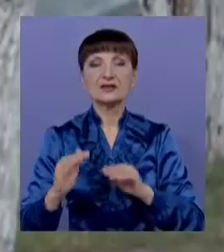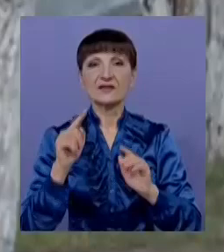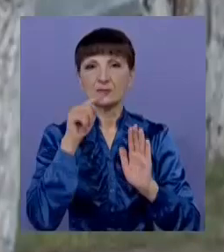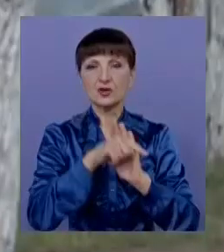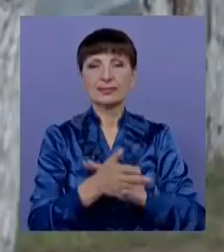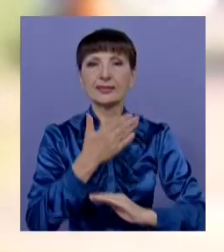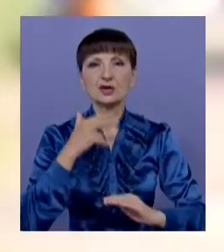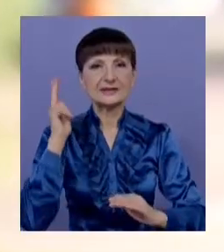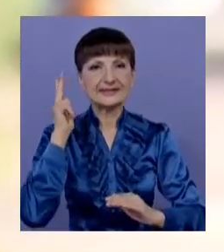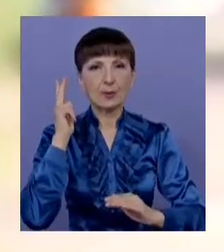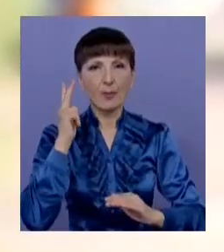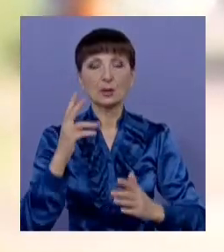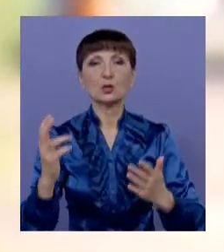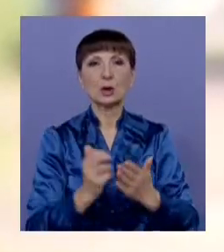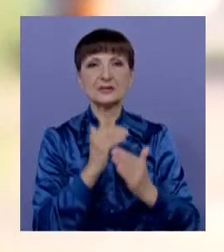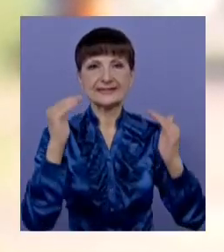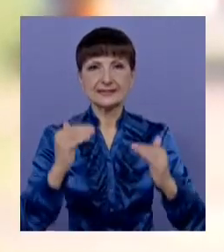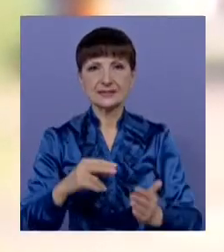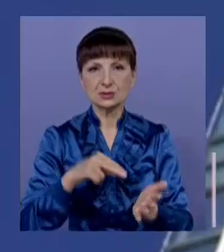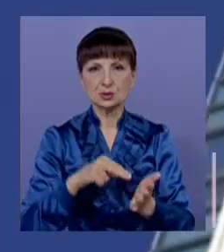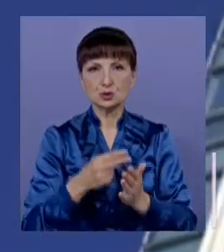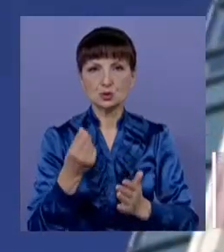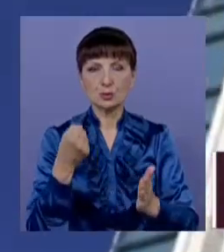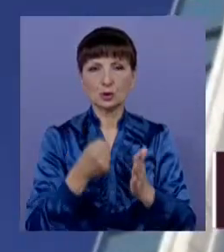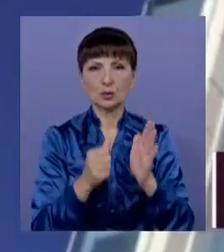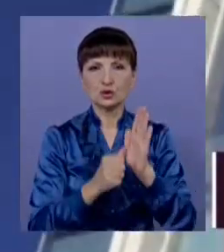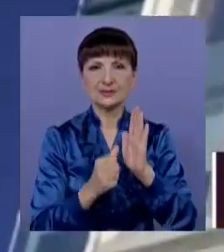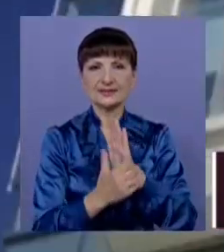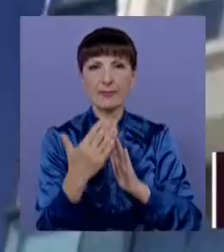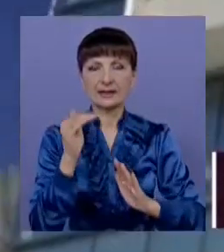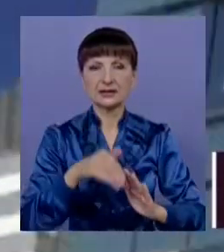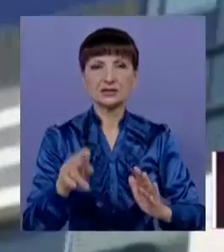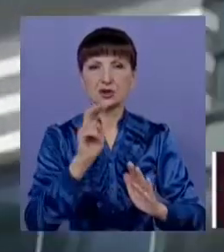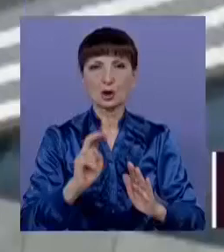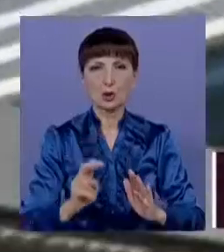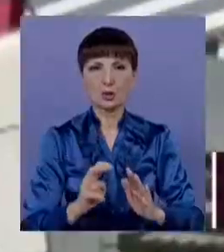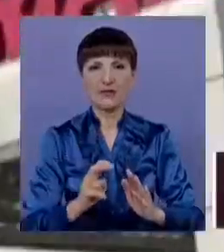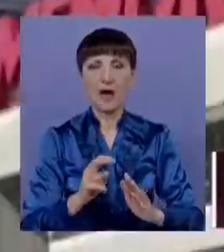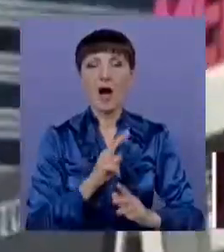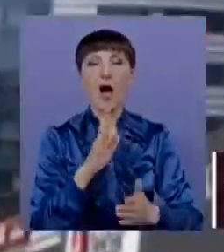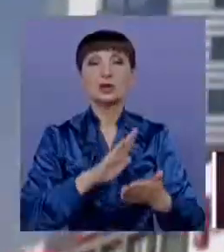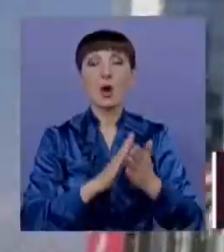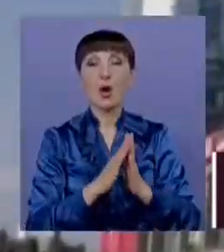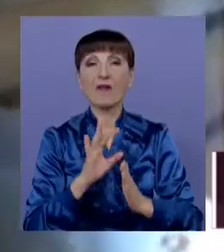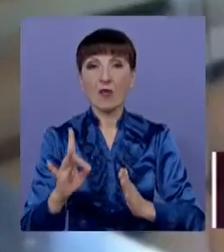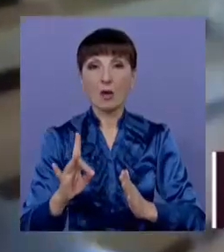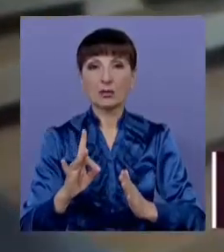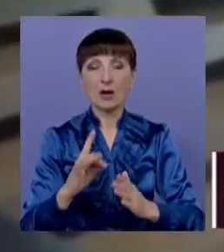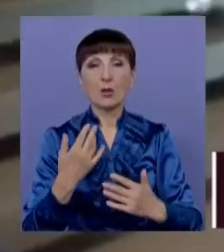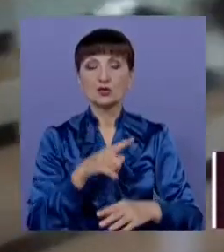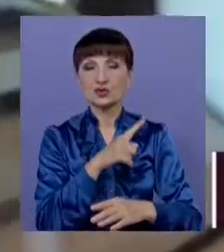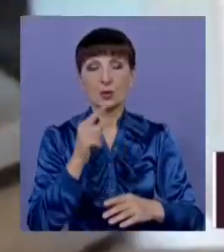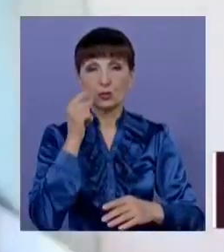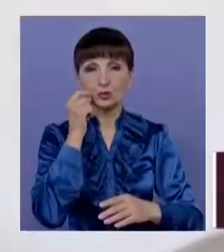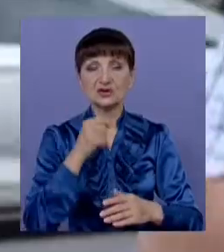вмешательства наших дипломатов удалось снизить сумму долга до 65 тысяч долларов. А некие договоры, по данным МИДа, Руслан